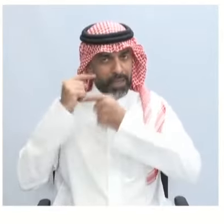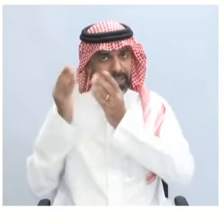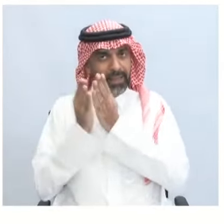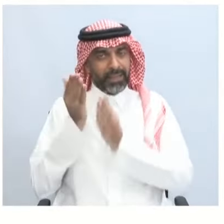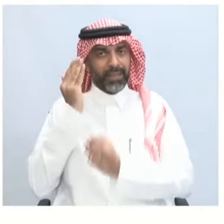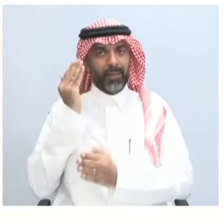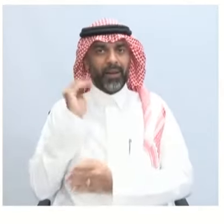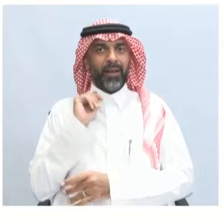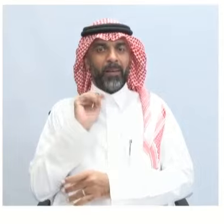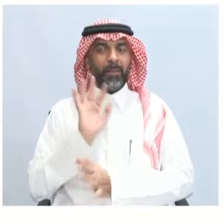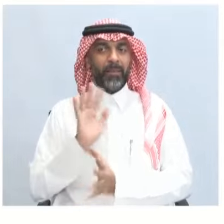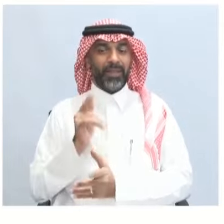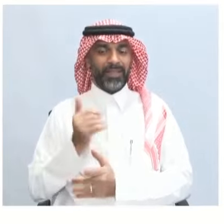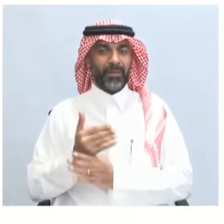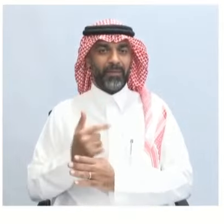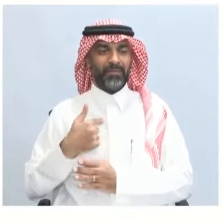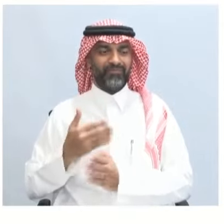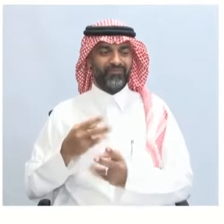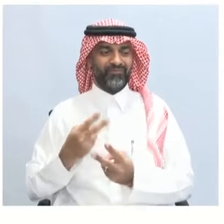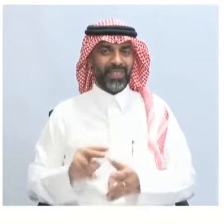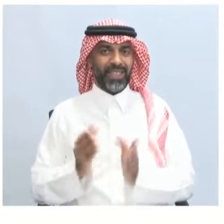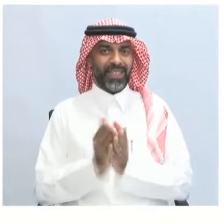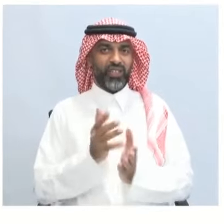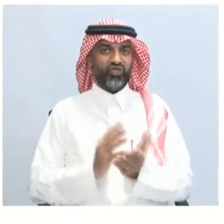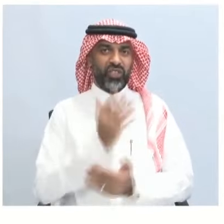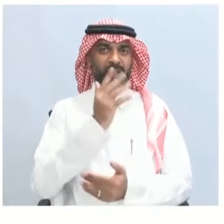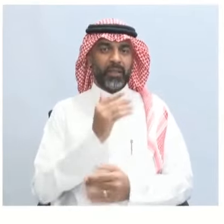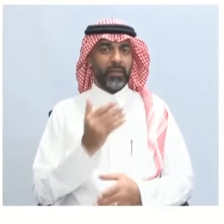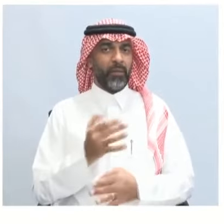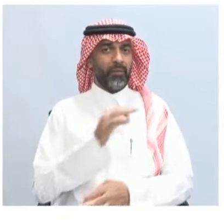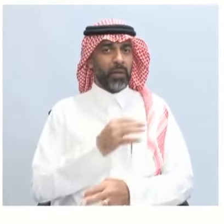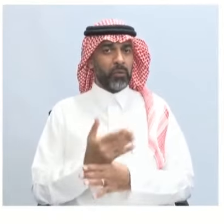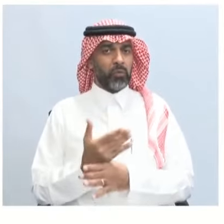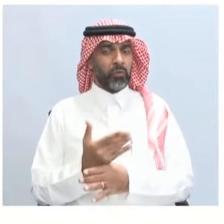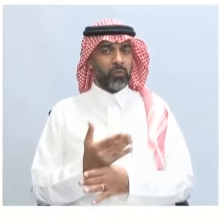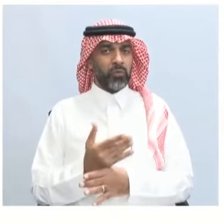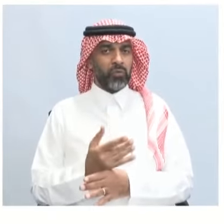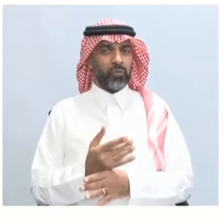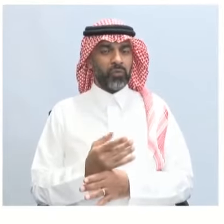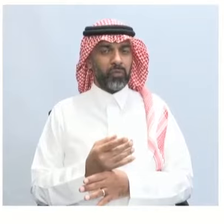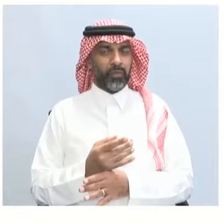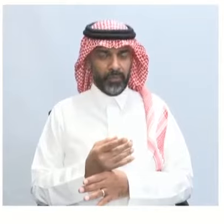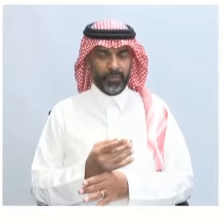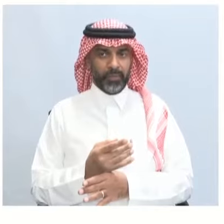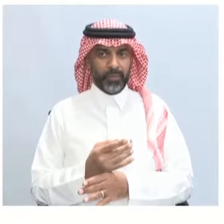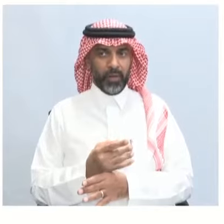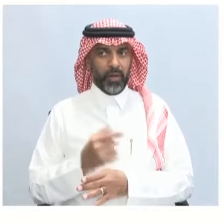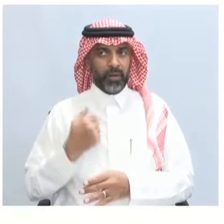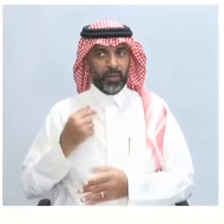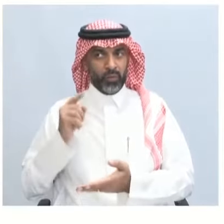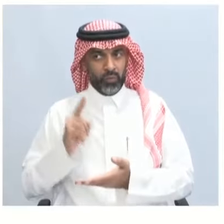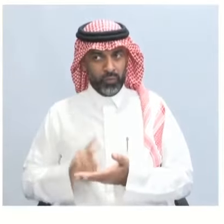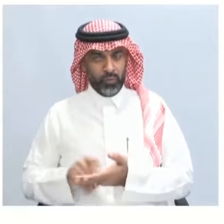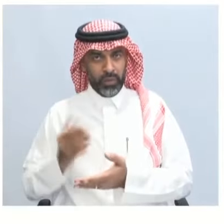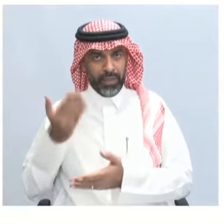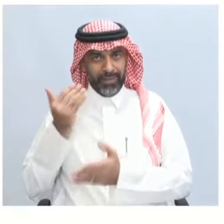حتى بعد ذلك ننطلق في درسنا الجديد من المكاسب في ذلك اولا نؤكد على ما اخذنا سابقا ثانيا